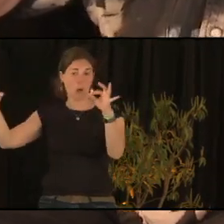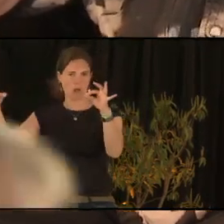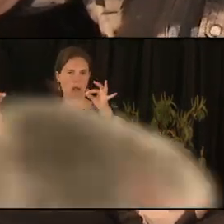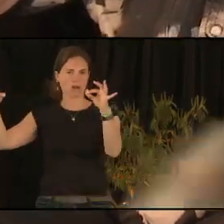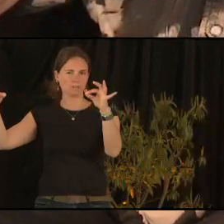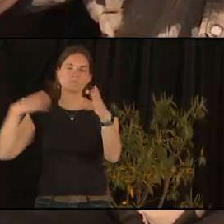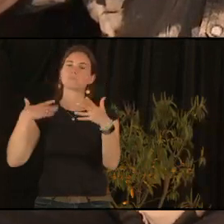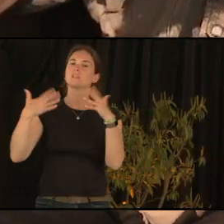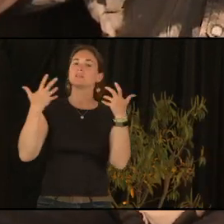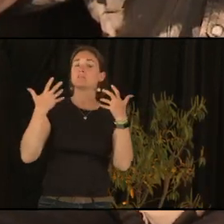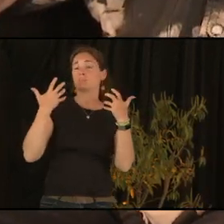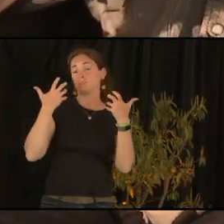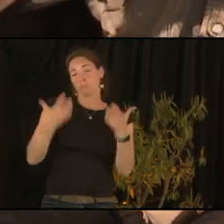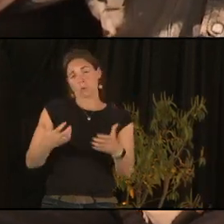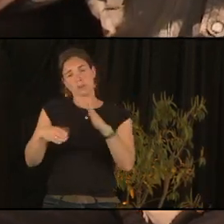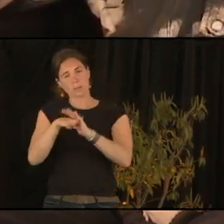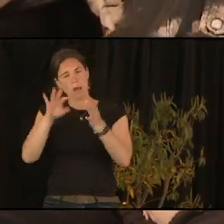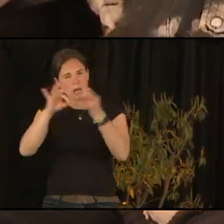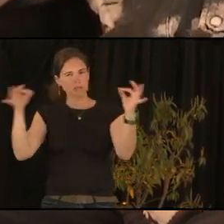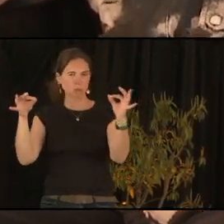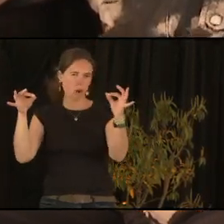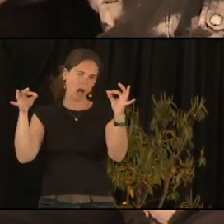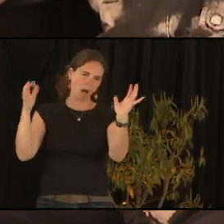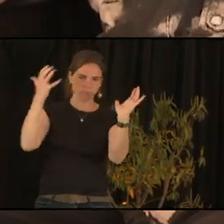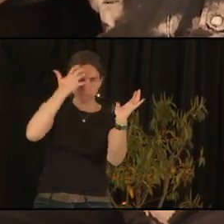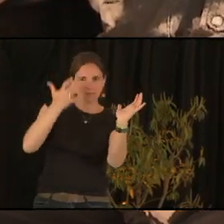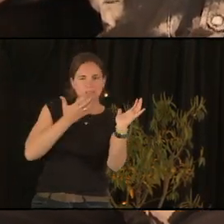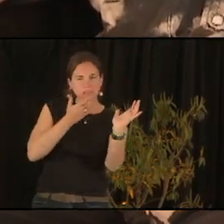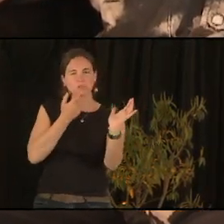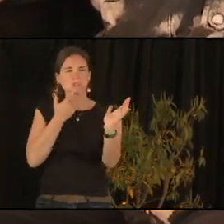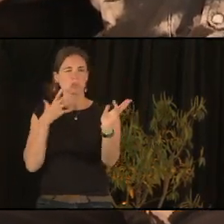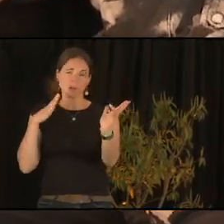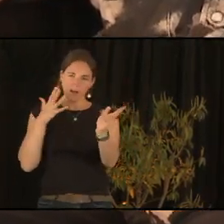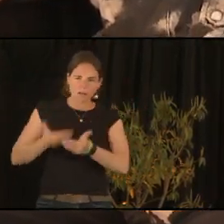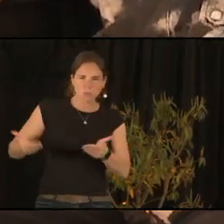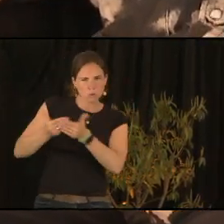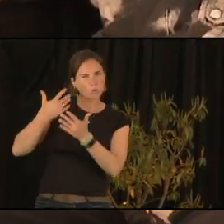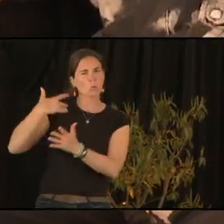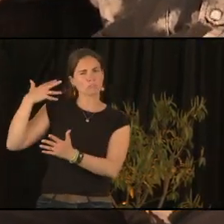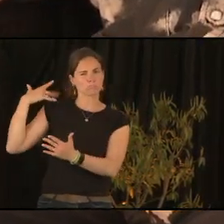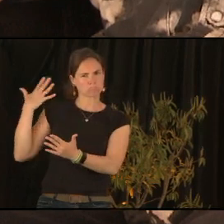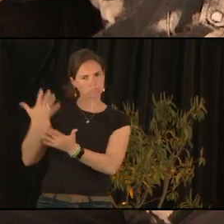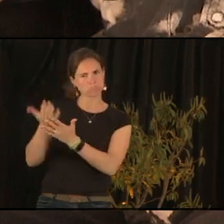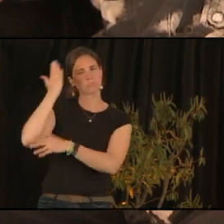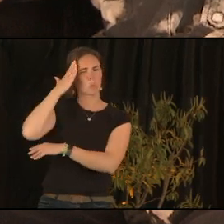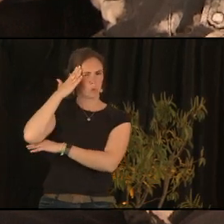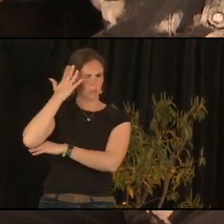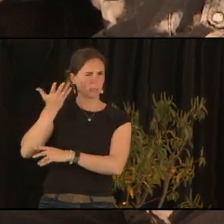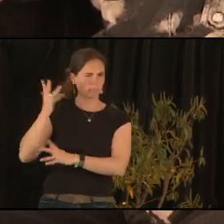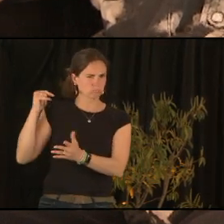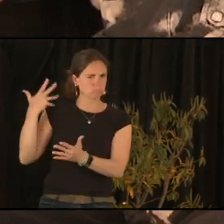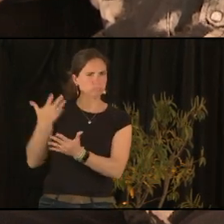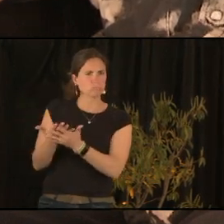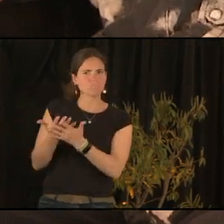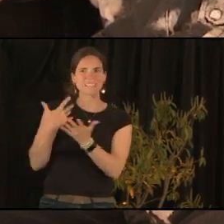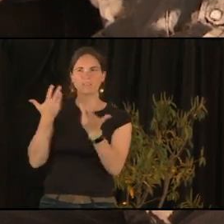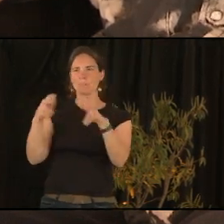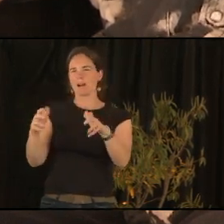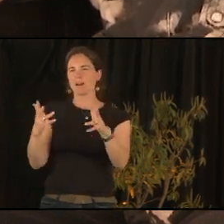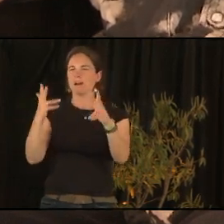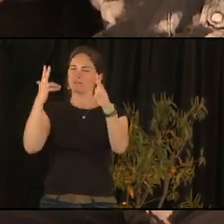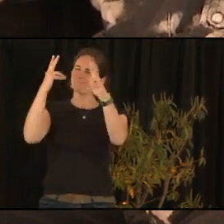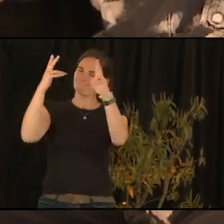je voulais écrire une tragédie. Donc, j'étais très nourrie de tragédies classiques, notamment. Mais je ne voulais pas l'écrire sous